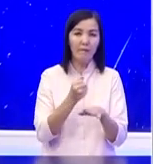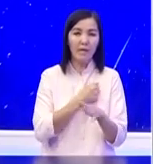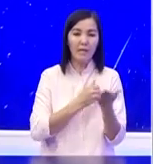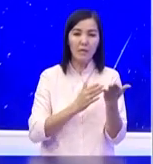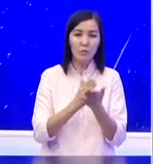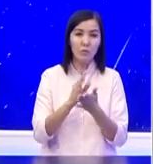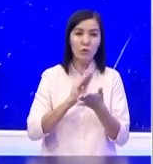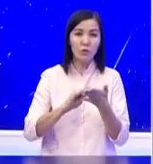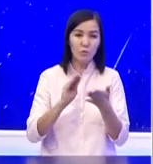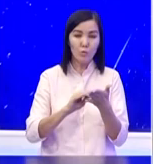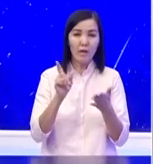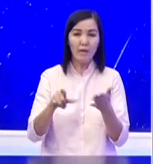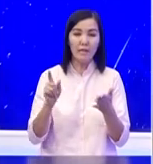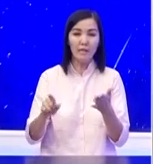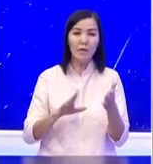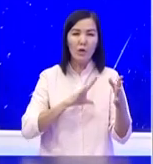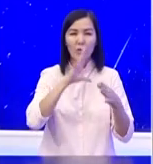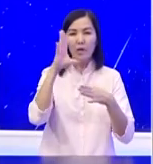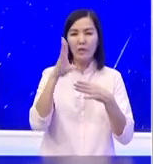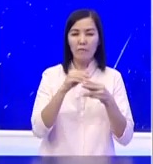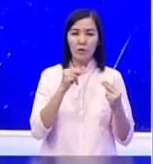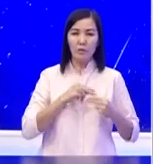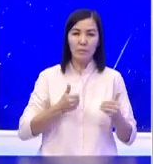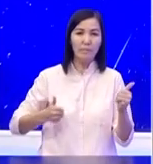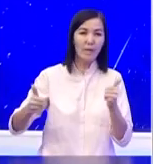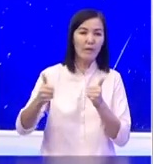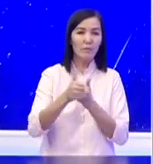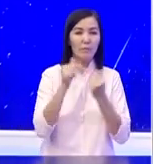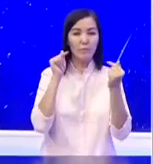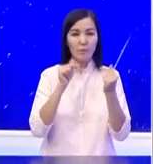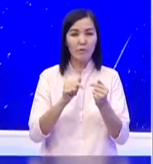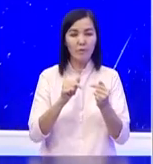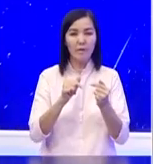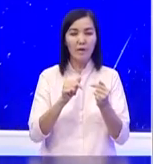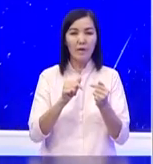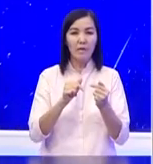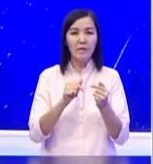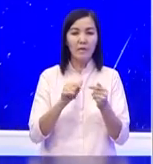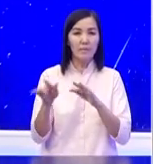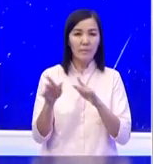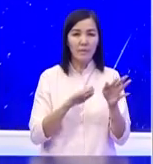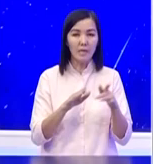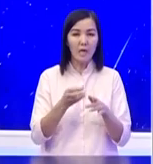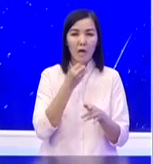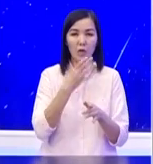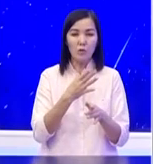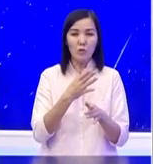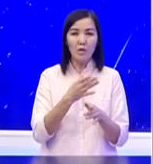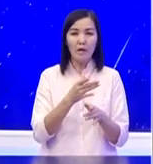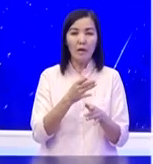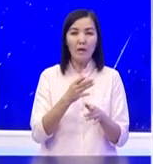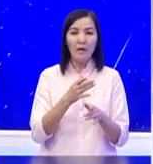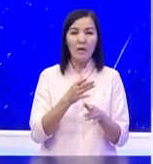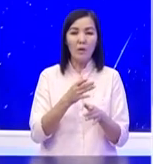военнослужащие, журналисты неустанно находятся на передовой борьбы с пандемией, случаются и приятные моменты. Отрадно,